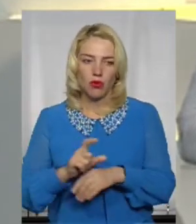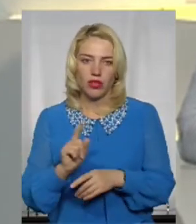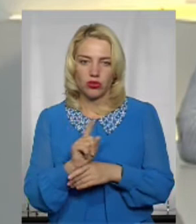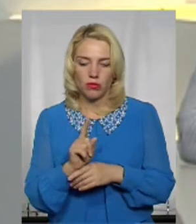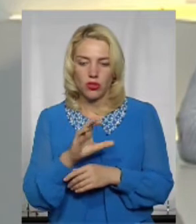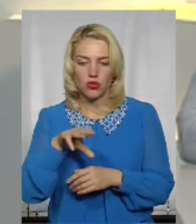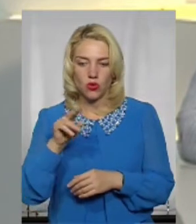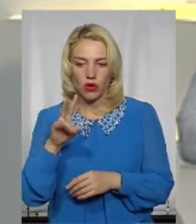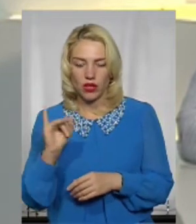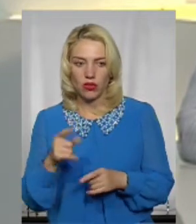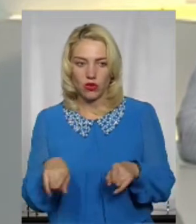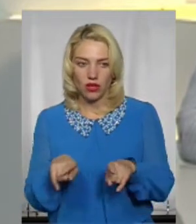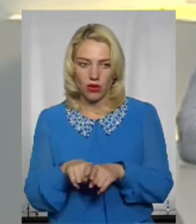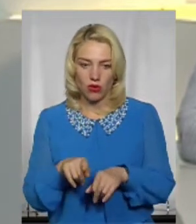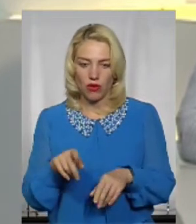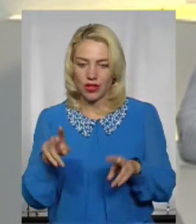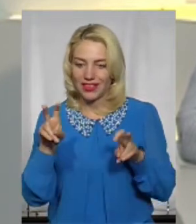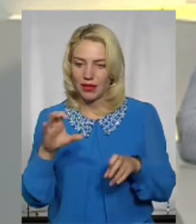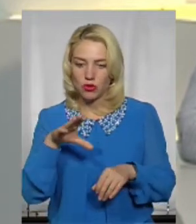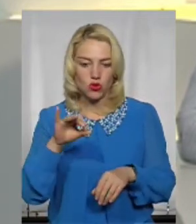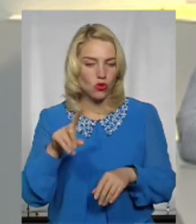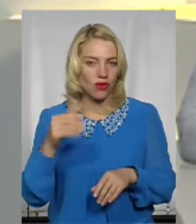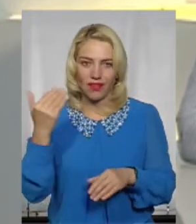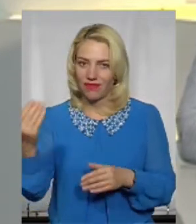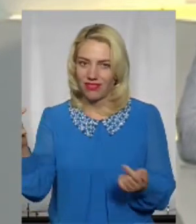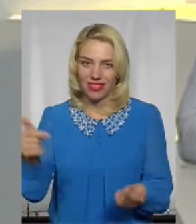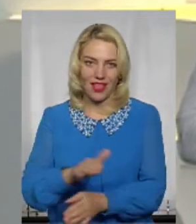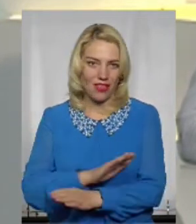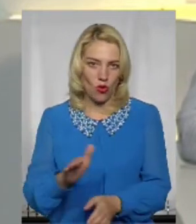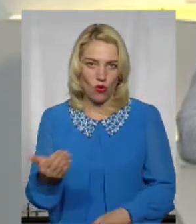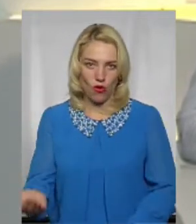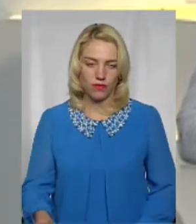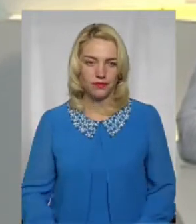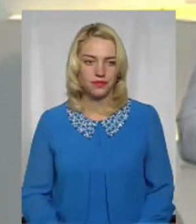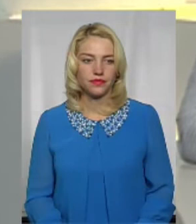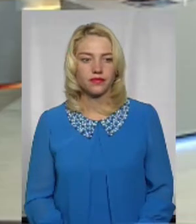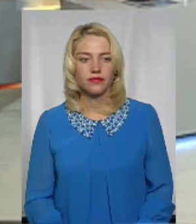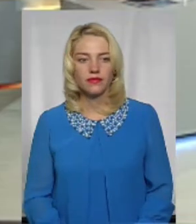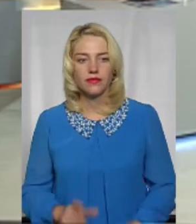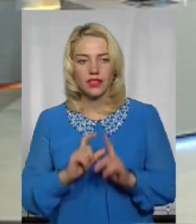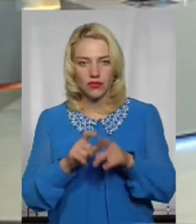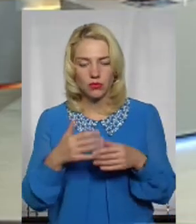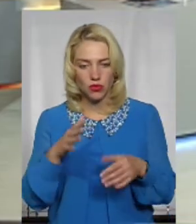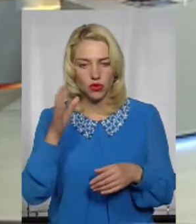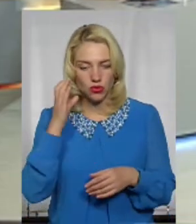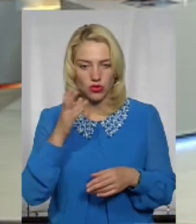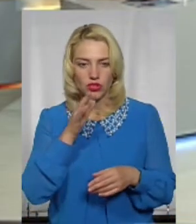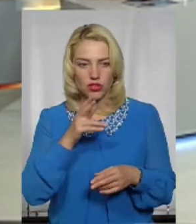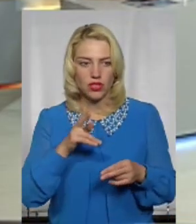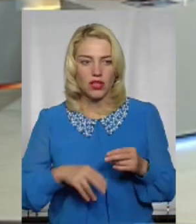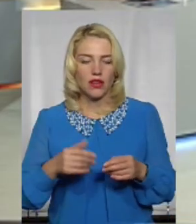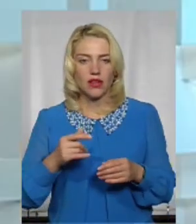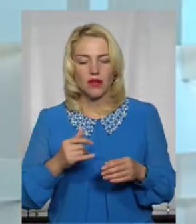стоки. Але такого типу стоків – це не його, однозначно. Ми почули вашу відповідь, бо вичерпали вже час. Так. Дякую вам. Ми